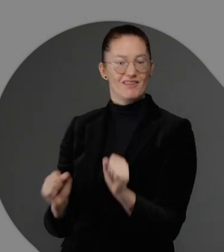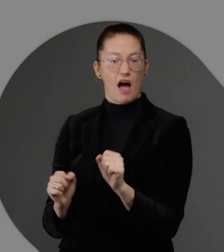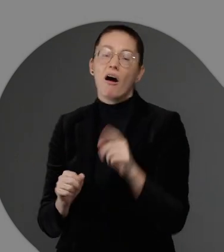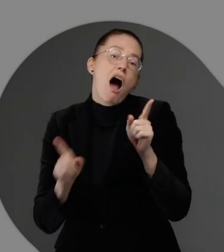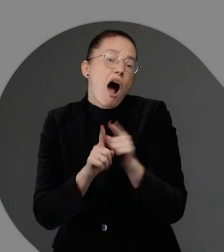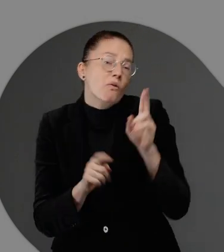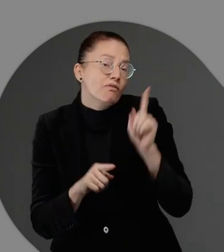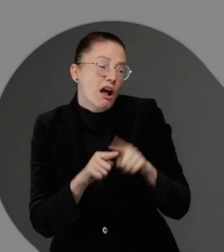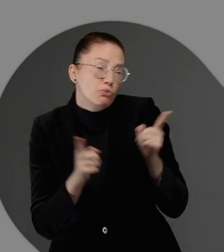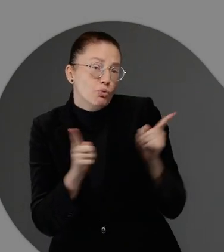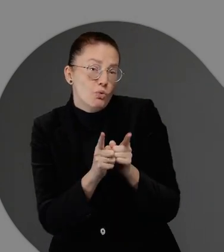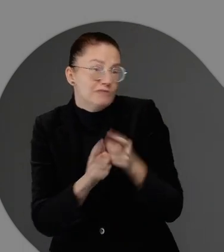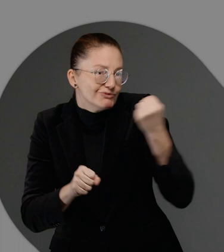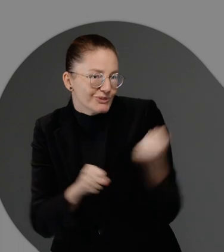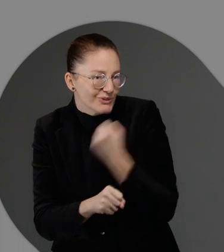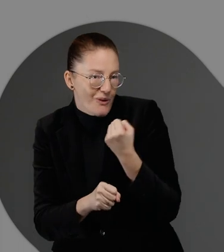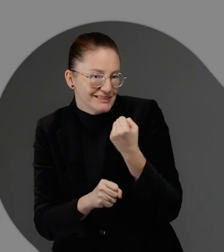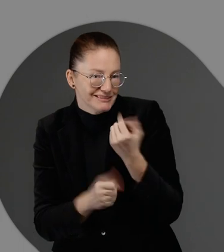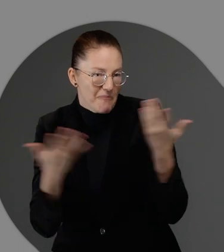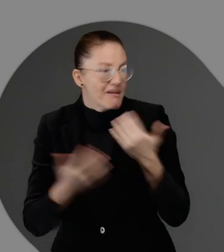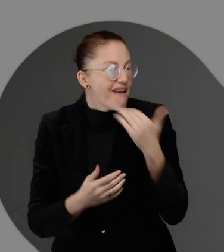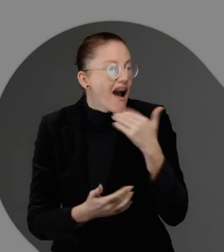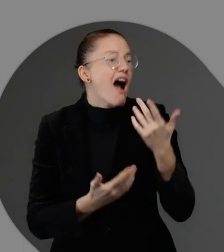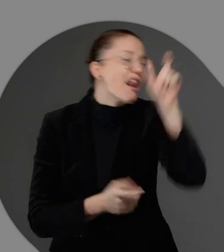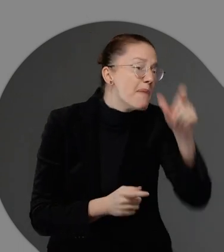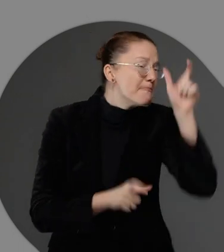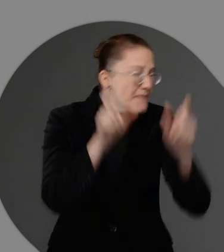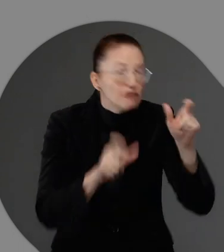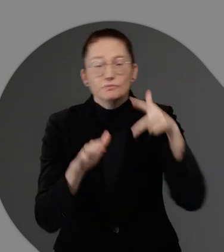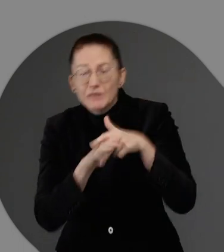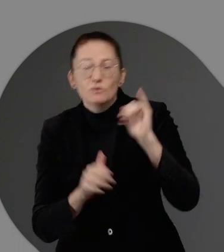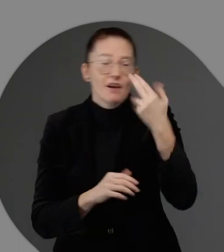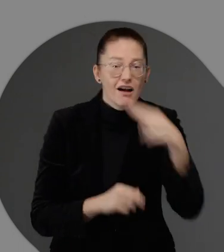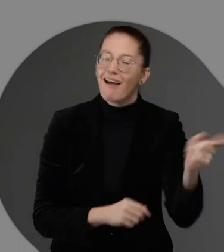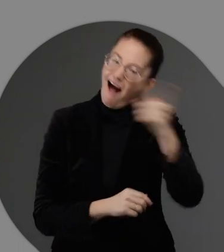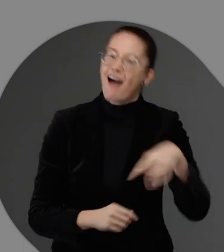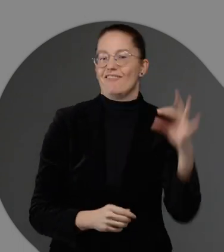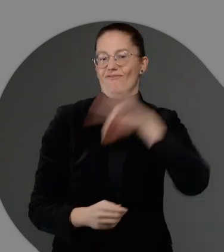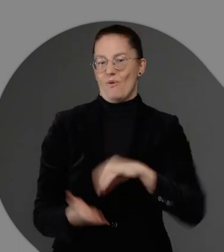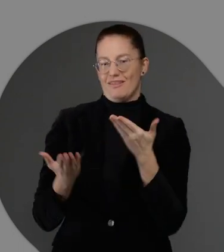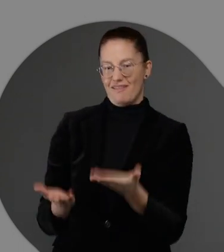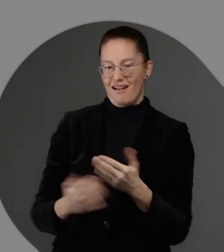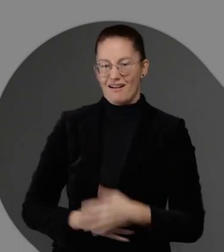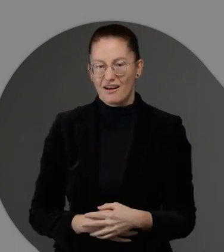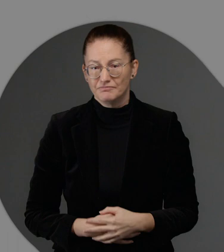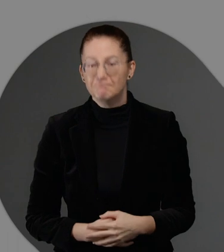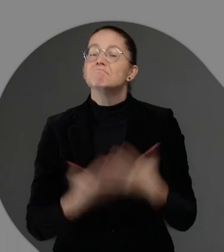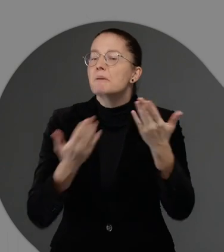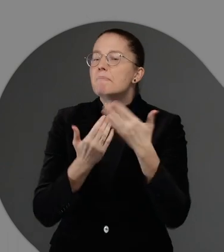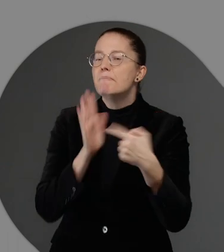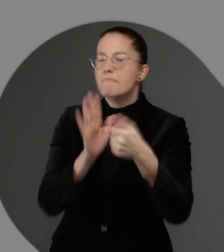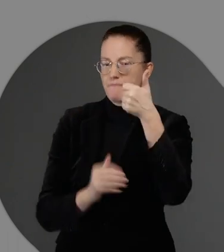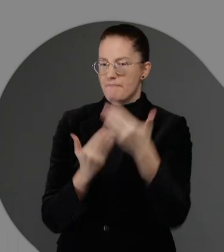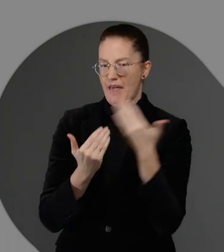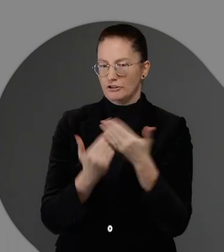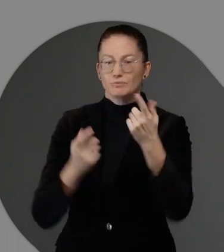wenn es vielleicht nur temporär ist. Aber auch unabhängig davon profitieren alle von Barrierefreiheit. Auch hier wieder ein Beispiel dafür aus